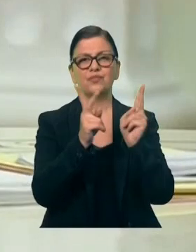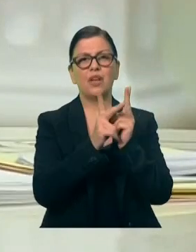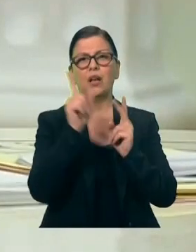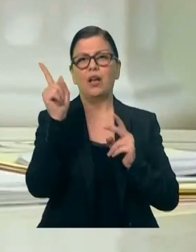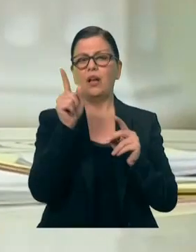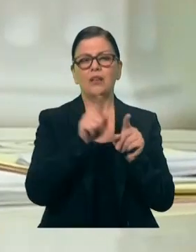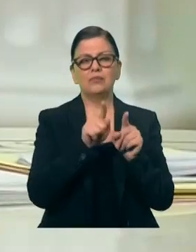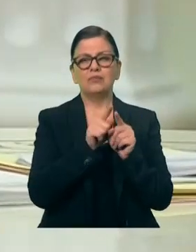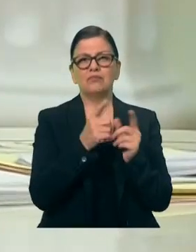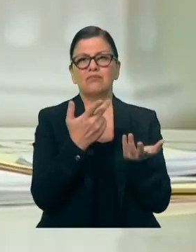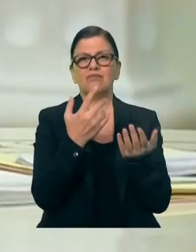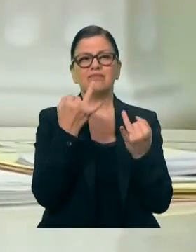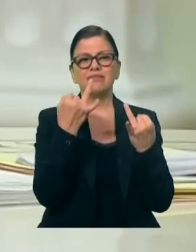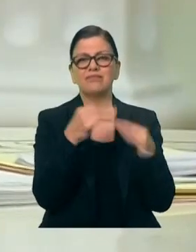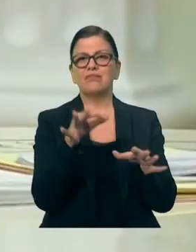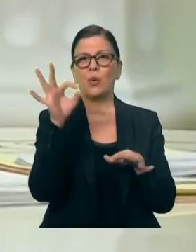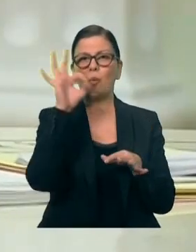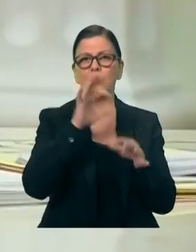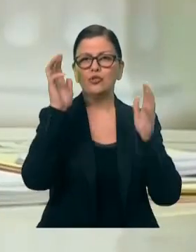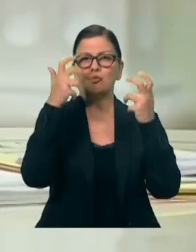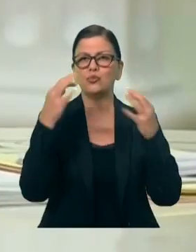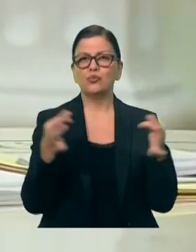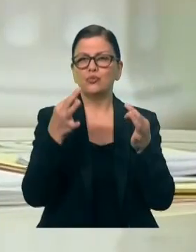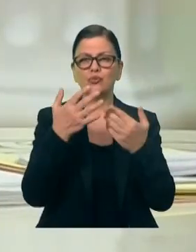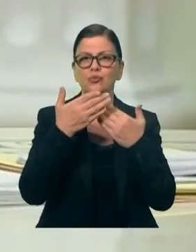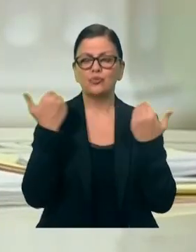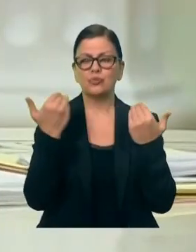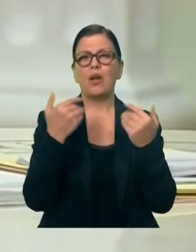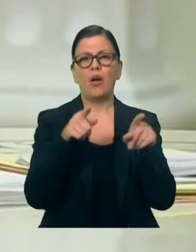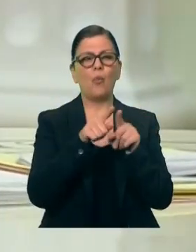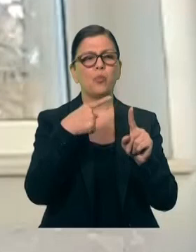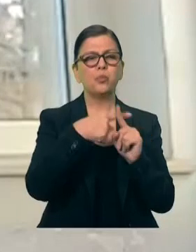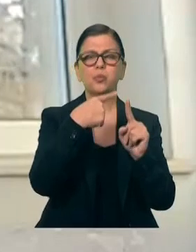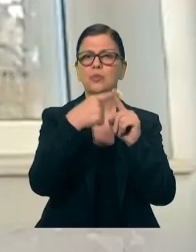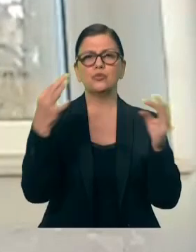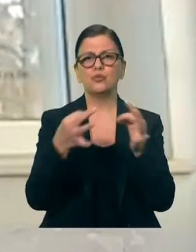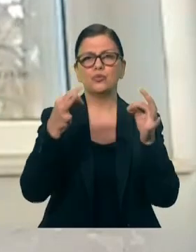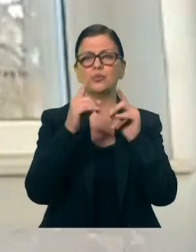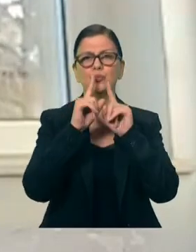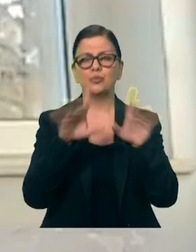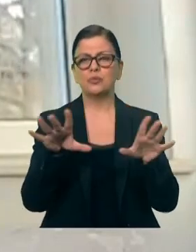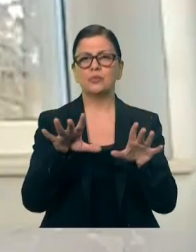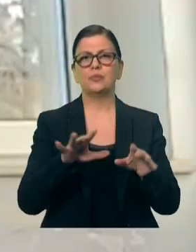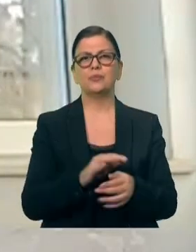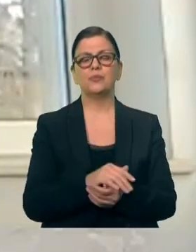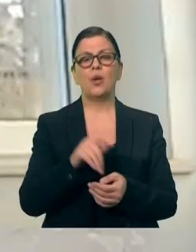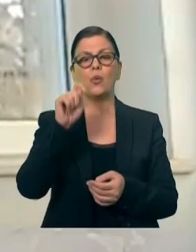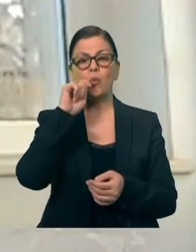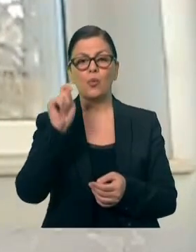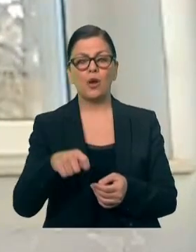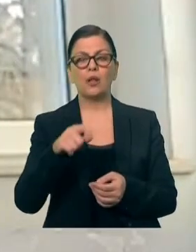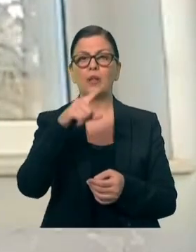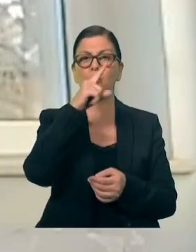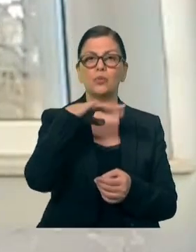Rusiyanın Amerika və Ukrayna ilə münasibətlərinin tənzimlənməsində müsbət nəticə olmayacaq. Ukrayna və Rusiya hərbi